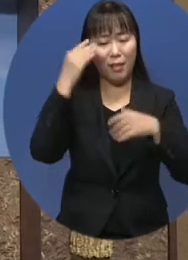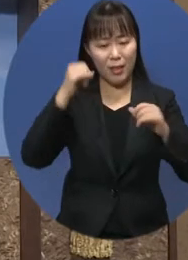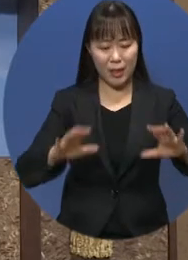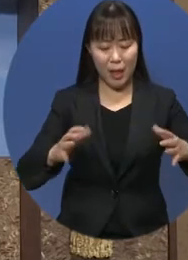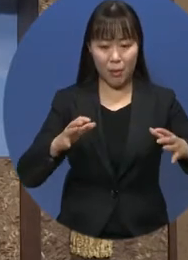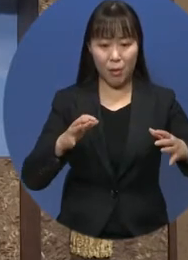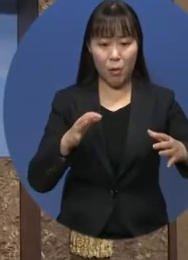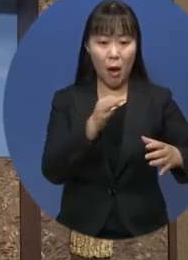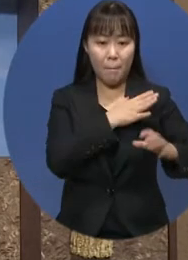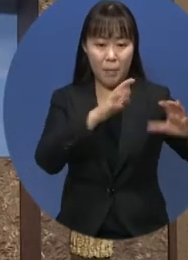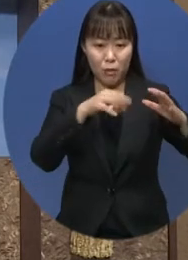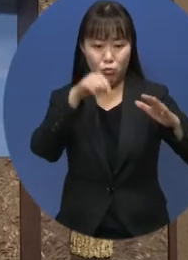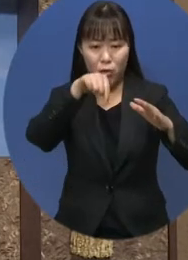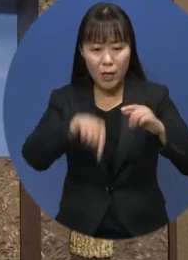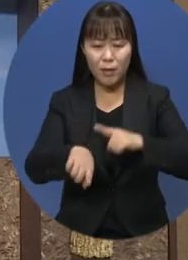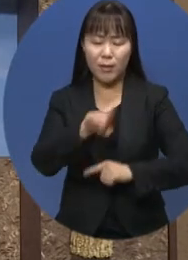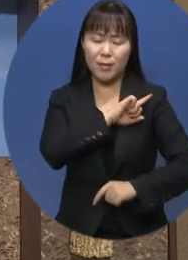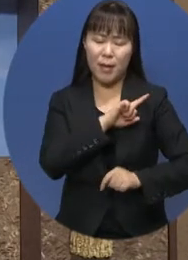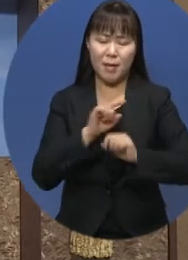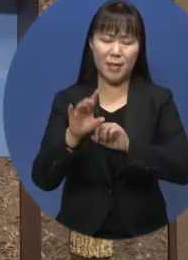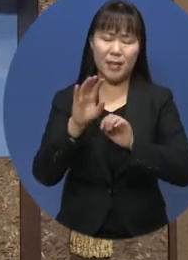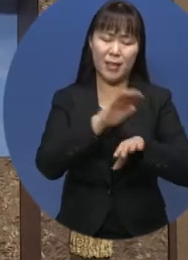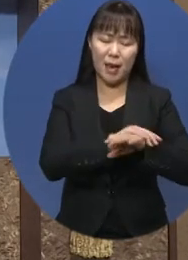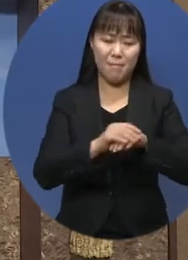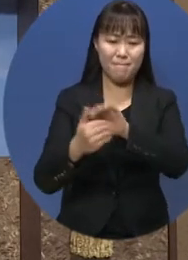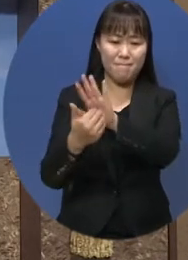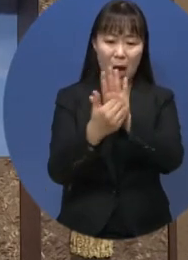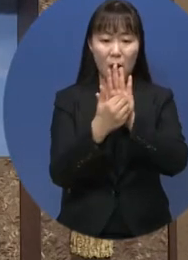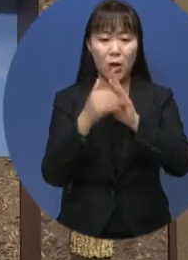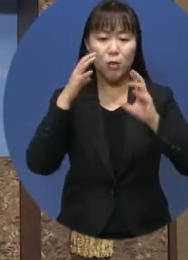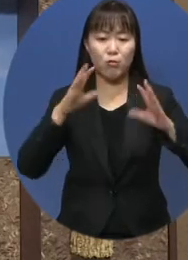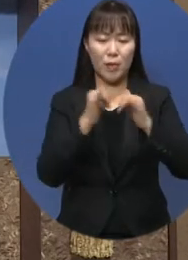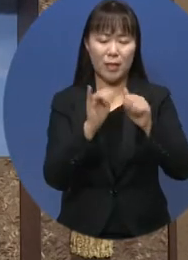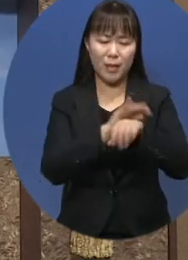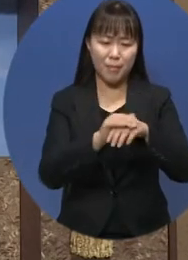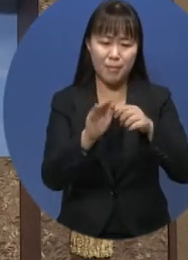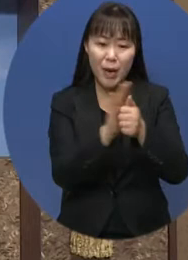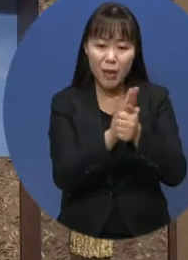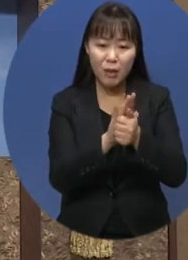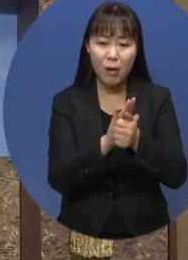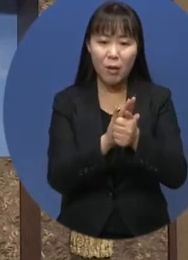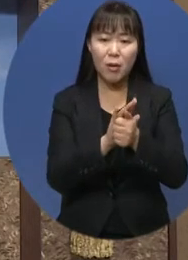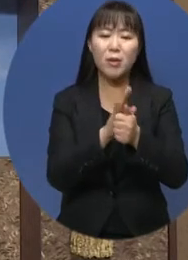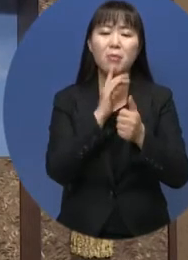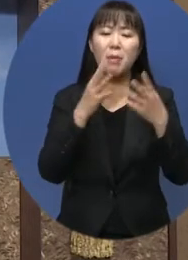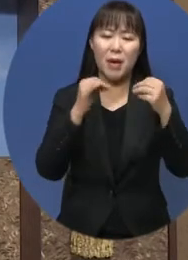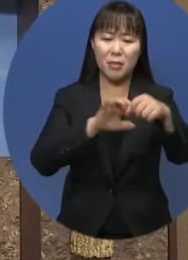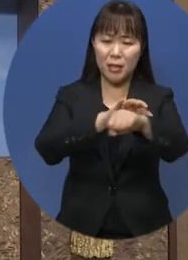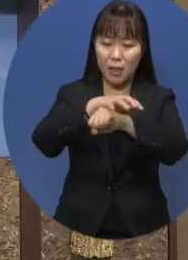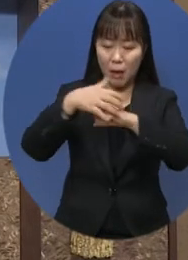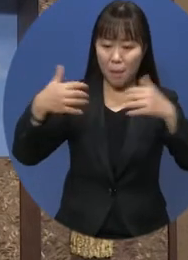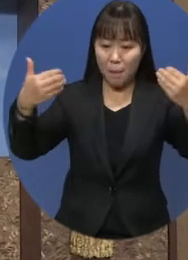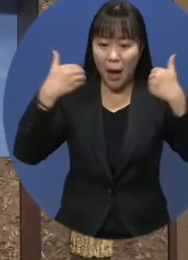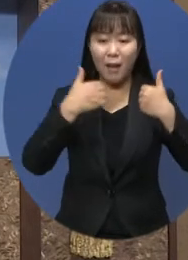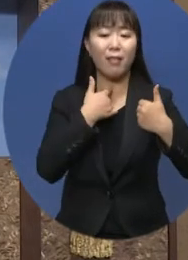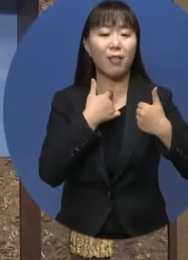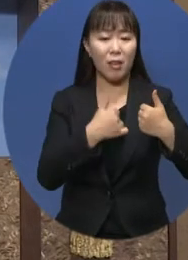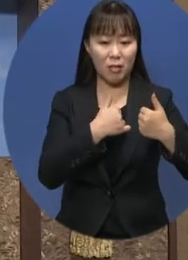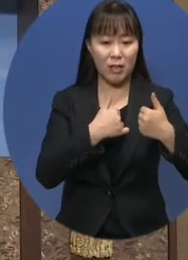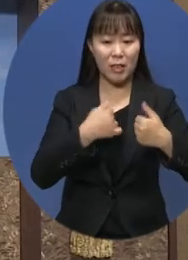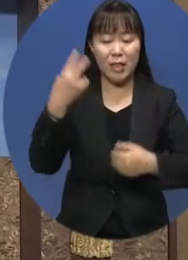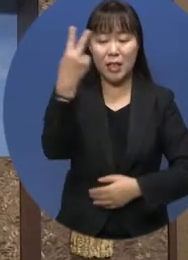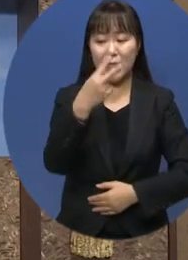정말 코라 1구를 잘 맞고 국민들을 최대한 케어 하면서 많은 전 세계의 이목을 집중시켰던